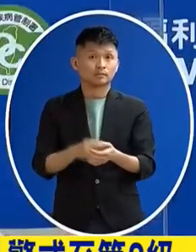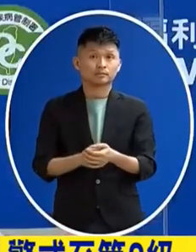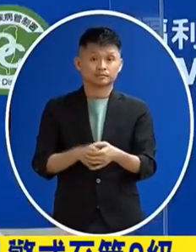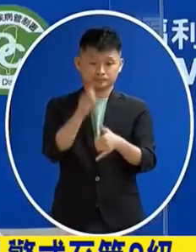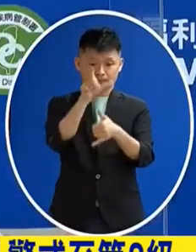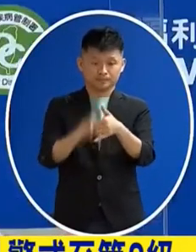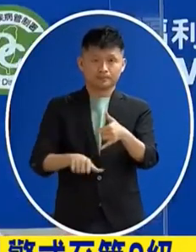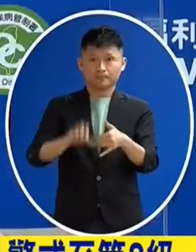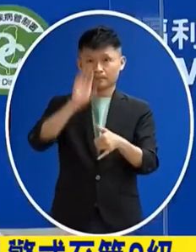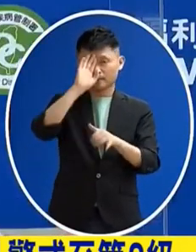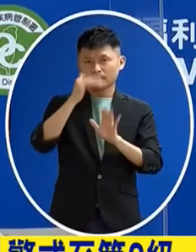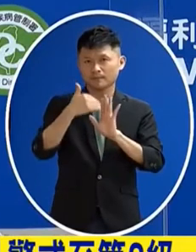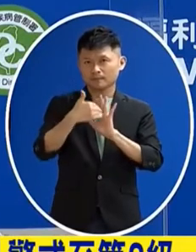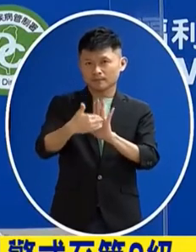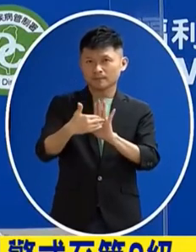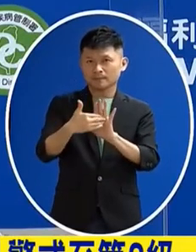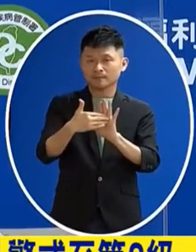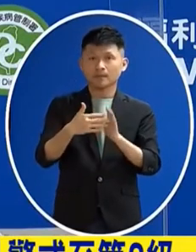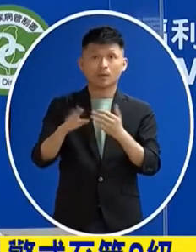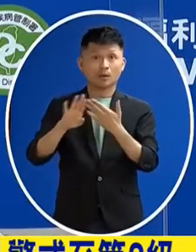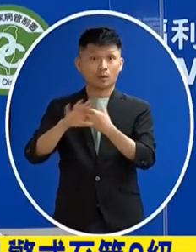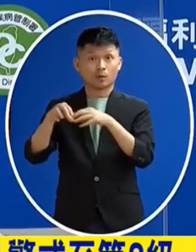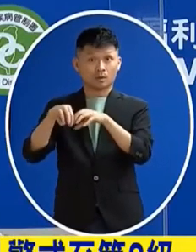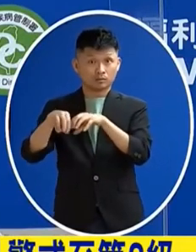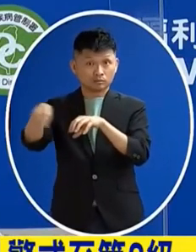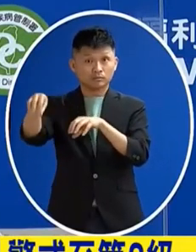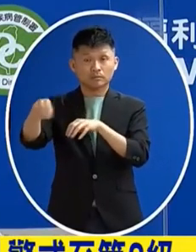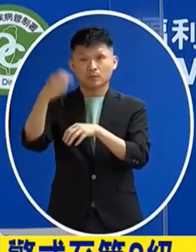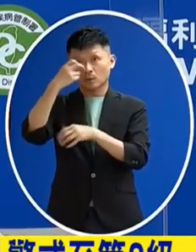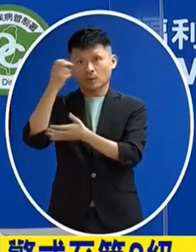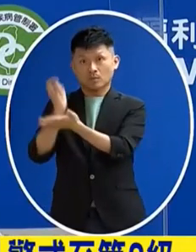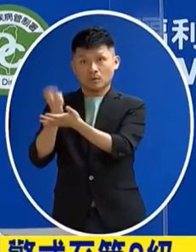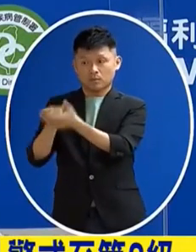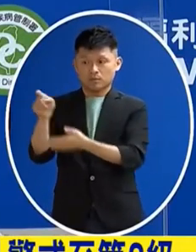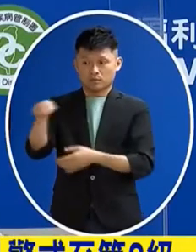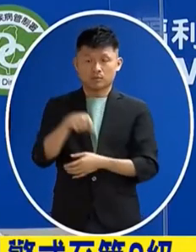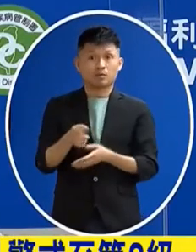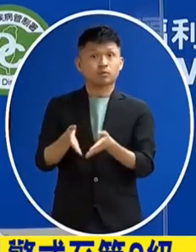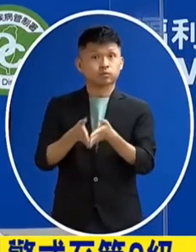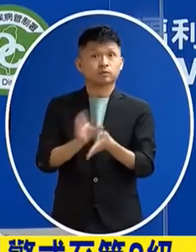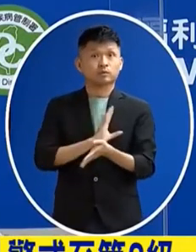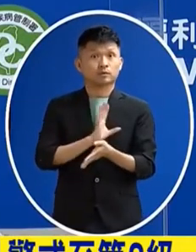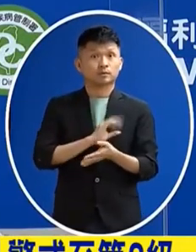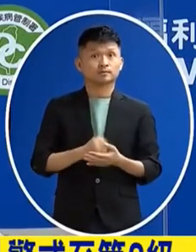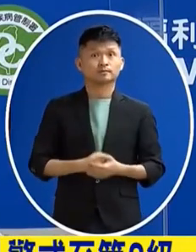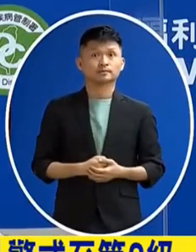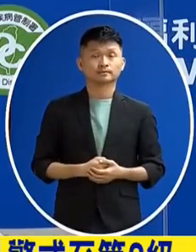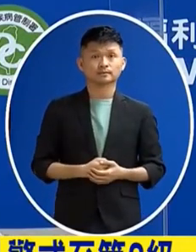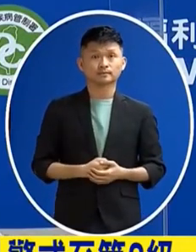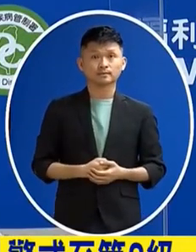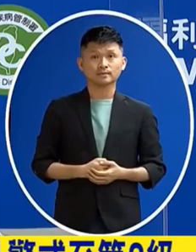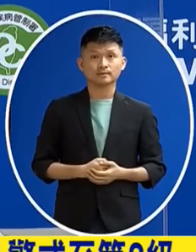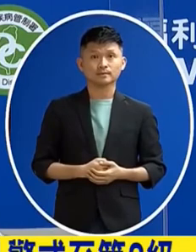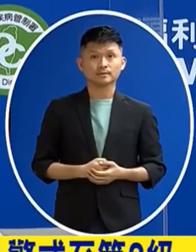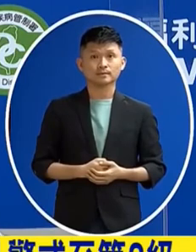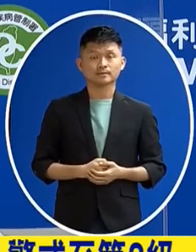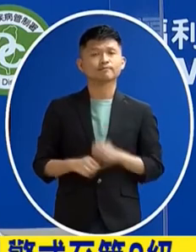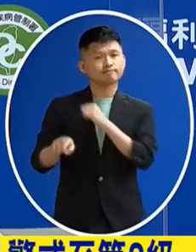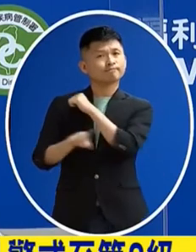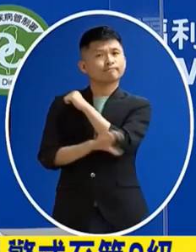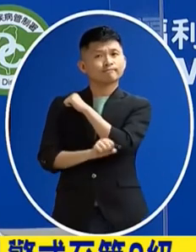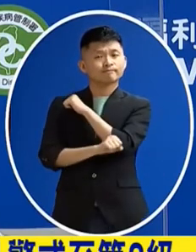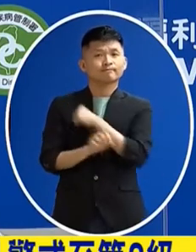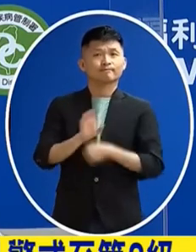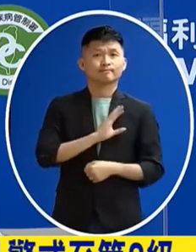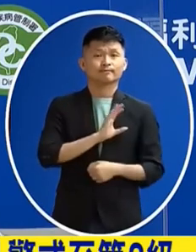护的概念的加强跟外站加强的管理，这是必要的，好，没有这个，这是一个基础嘛，